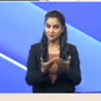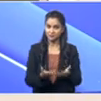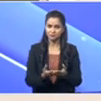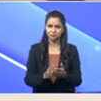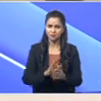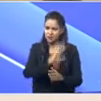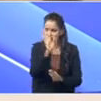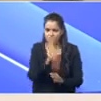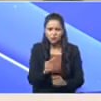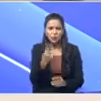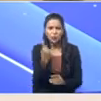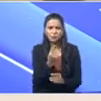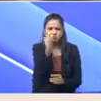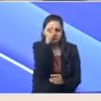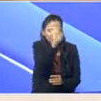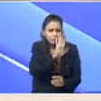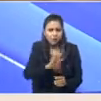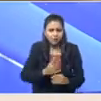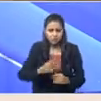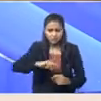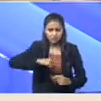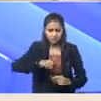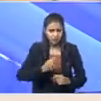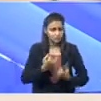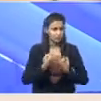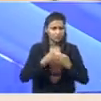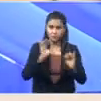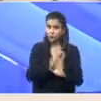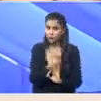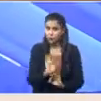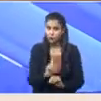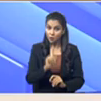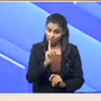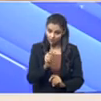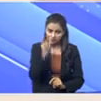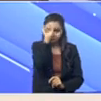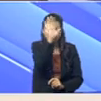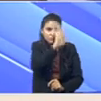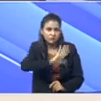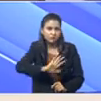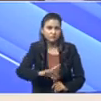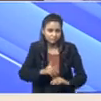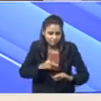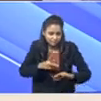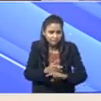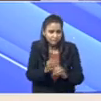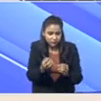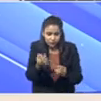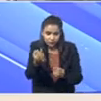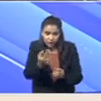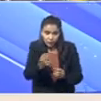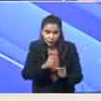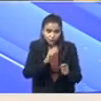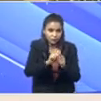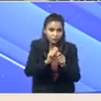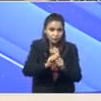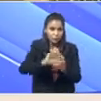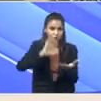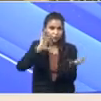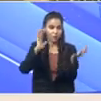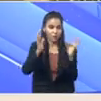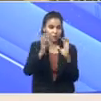न सिर्फ भारत को आत्मनिर्भर बनाना है, बल्कि अपने देश को इनोवेशन के ग्लोबल पावर हाउस के रूप